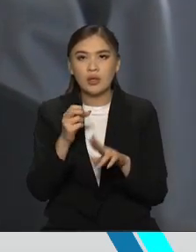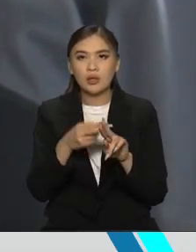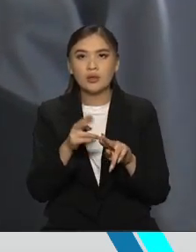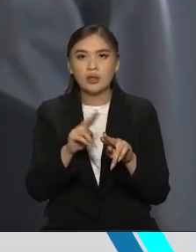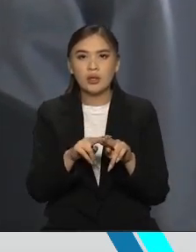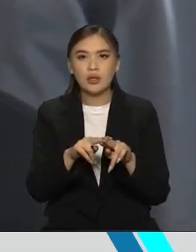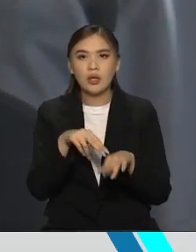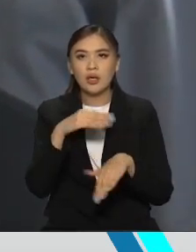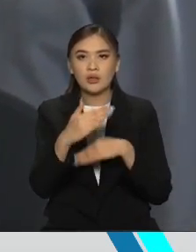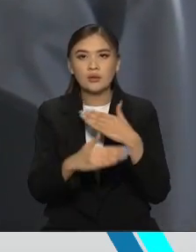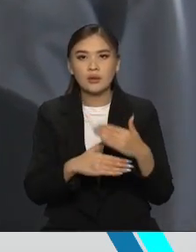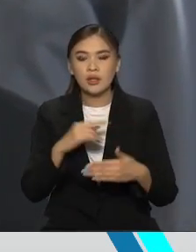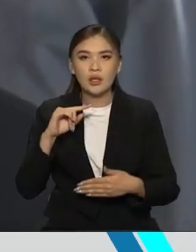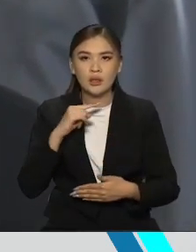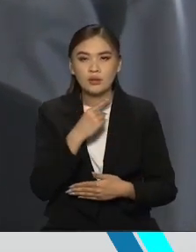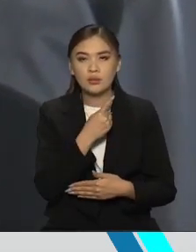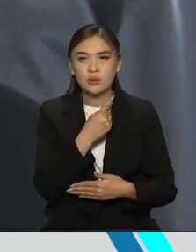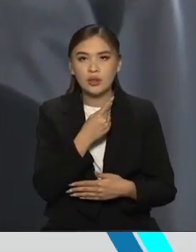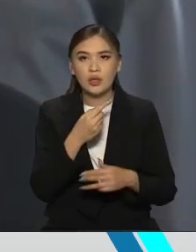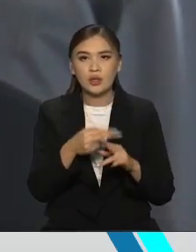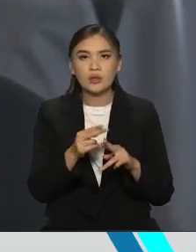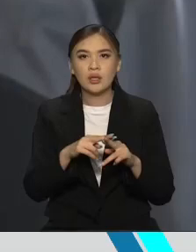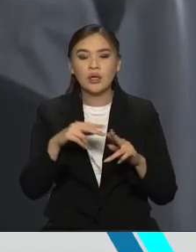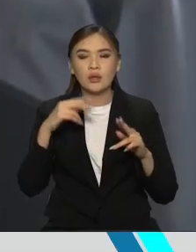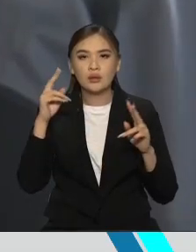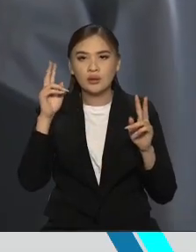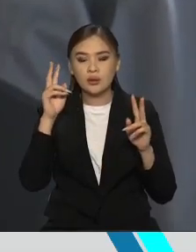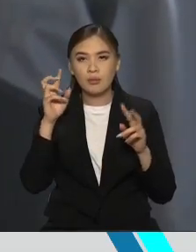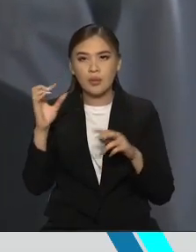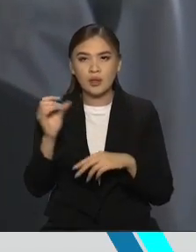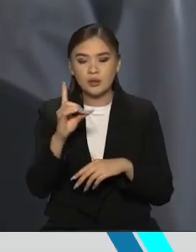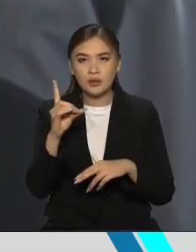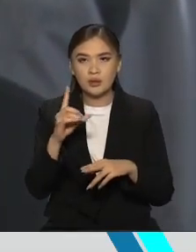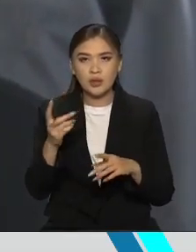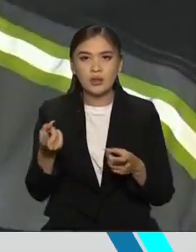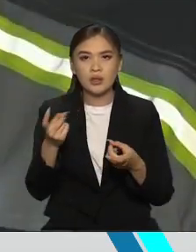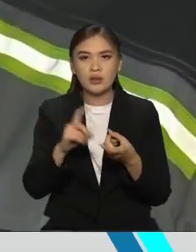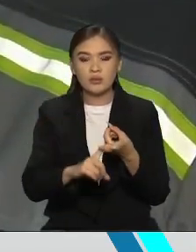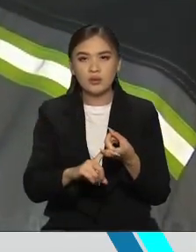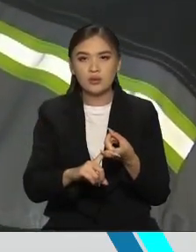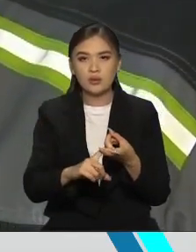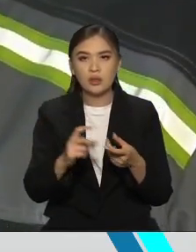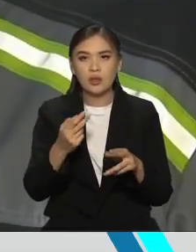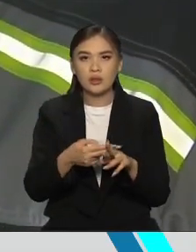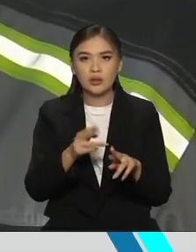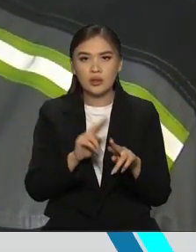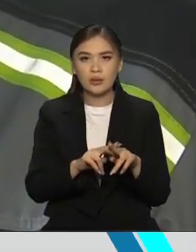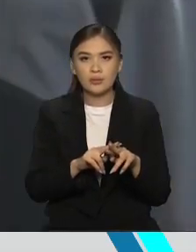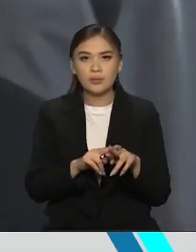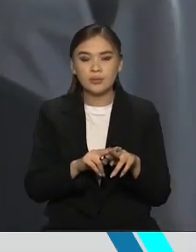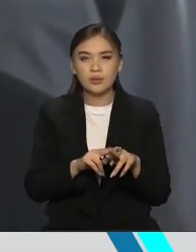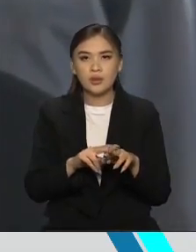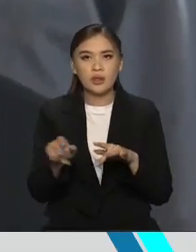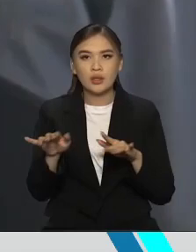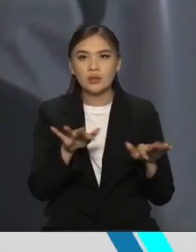дальнейшее развитие экономики страны. Здесь без соответствующих кардинальных решений не обойтись. Мы вместе должны приступить к